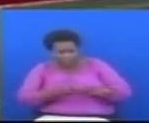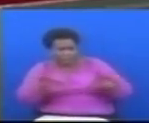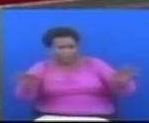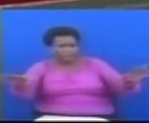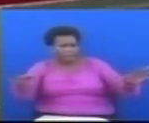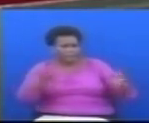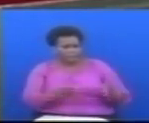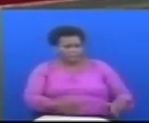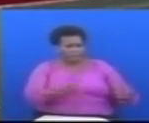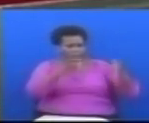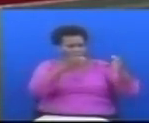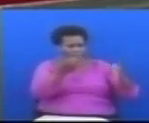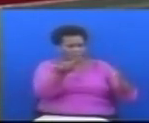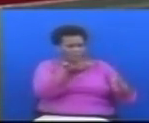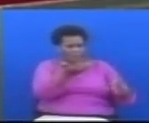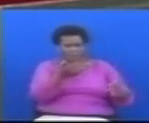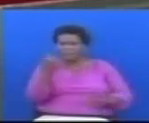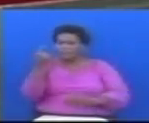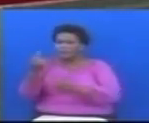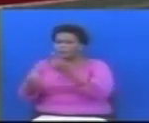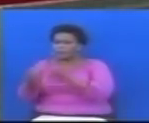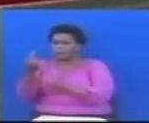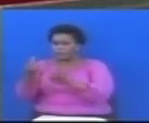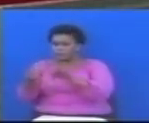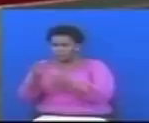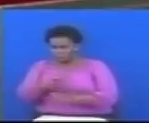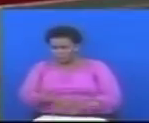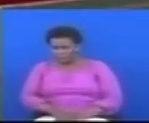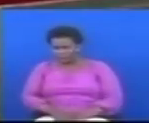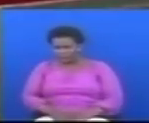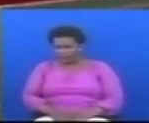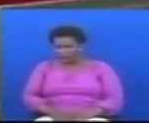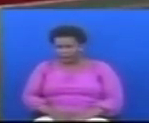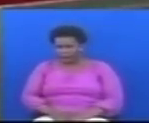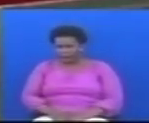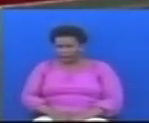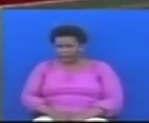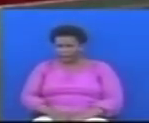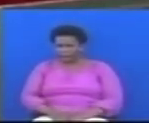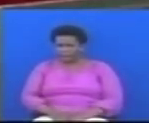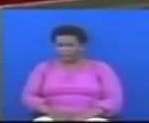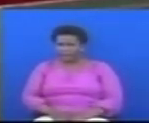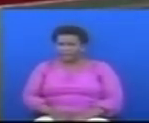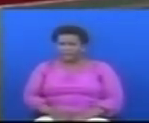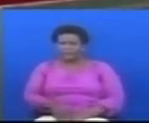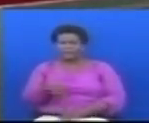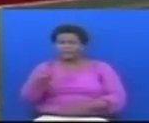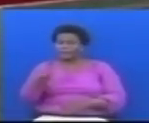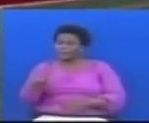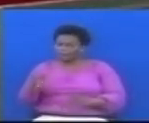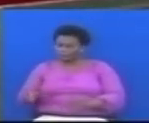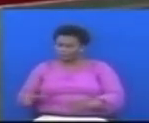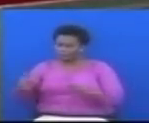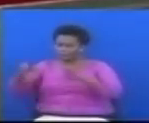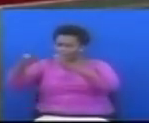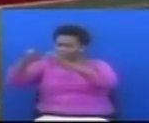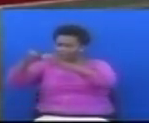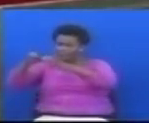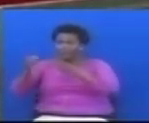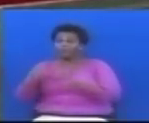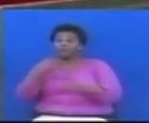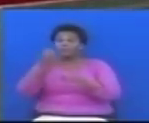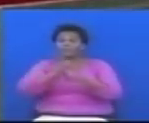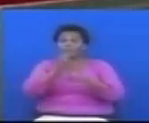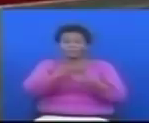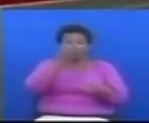mitungi ya gesi na majiko kwa kutumia liquefied petroleum gas au gesi ya mitungi kwa watumishi wa umma